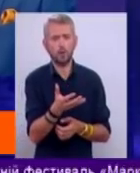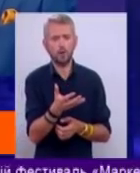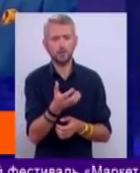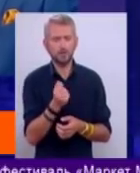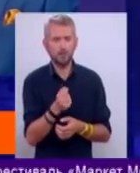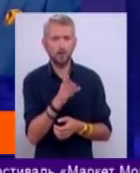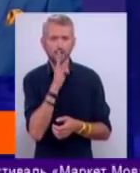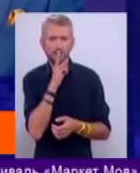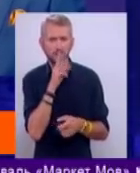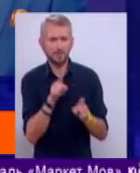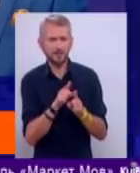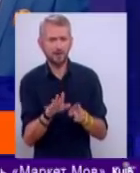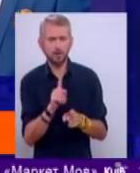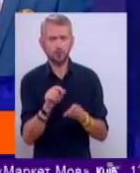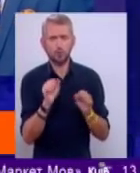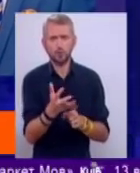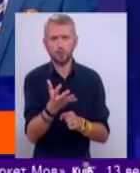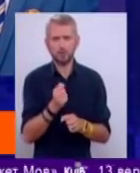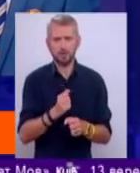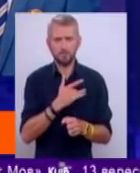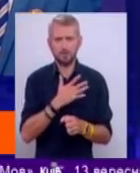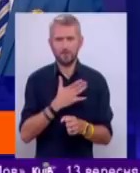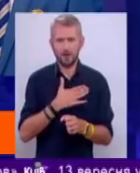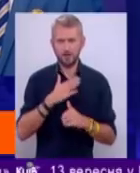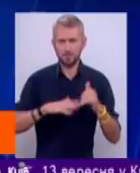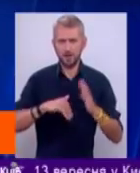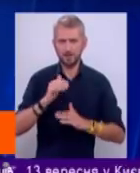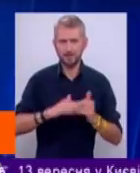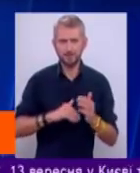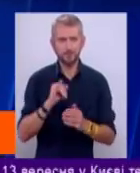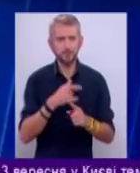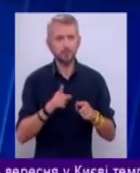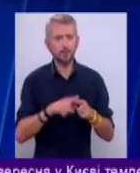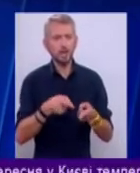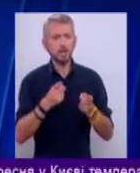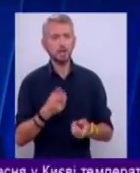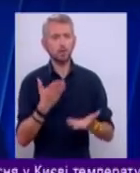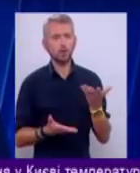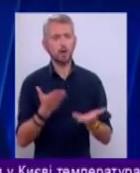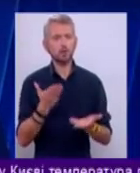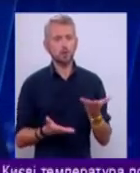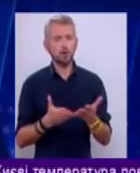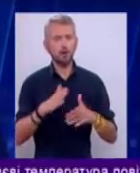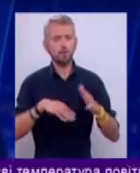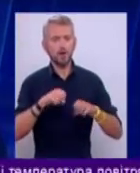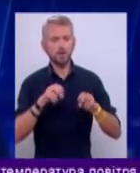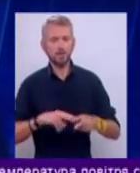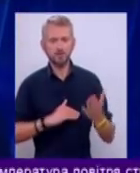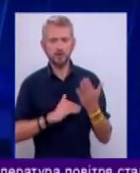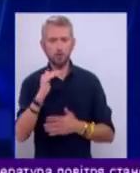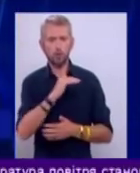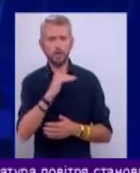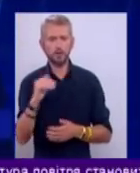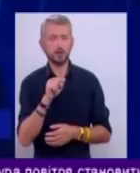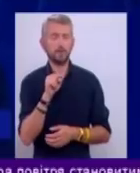таку зарплатню, яку можуть отримати, наприклад, в приватній практиці. І це дійсно, якщо фахівець високого рівня,